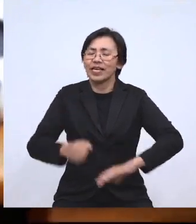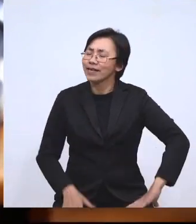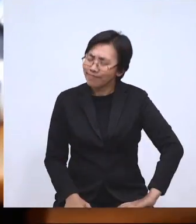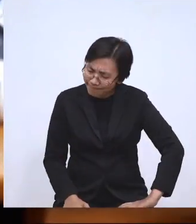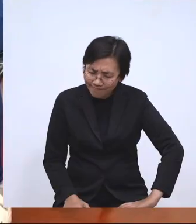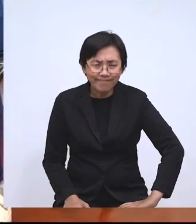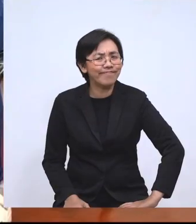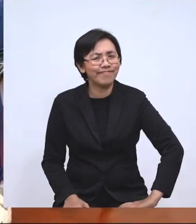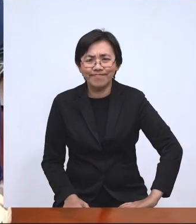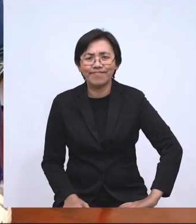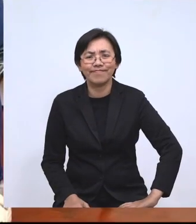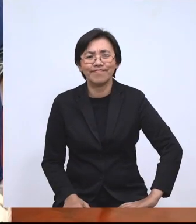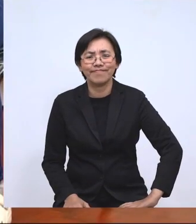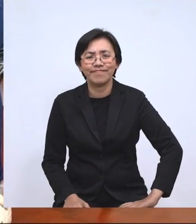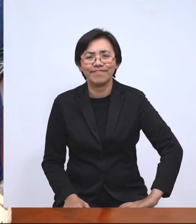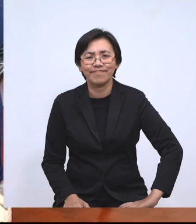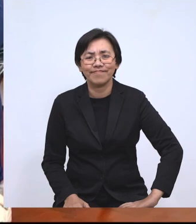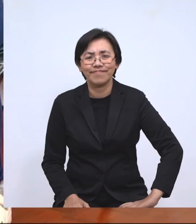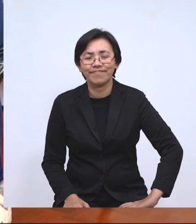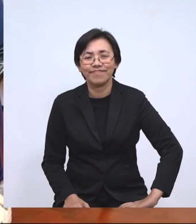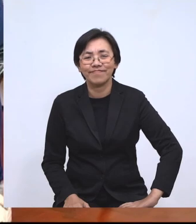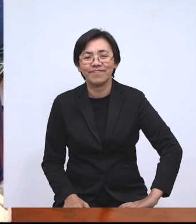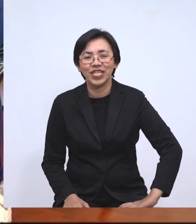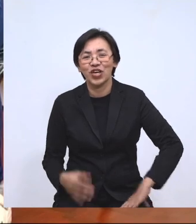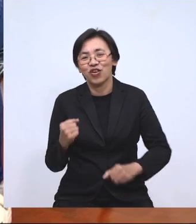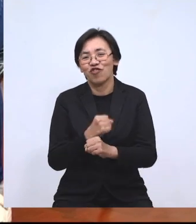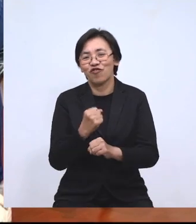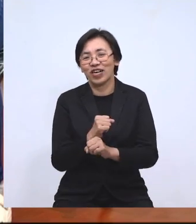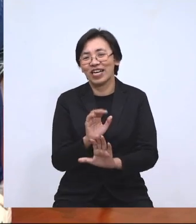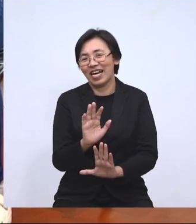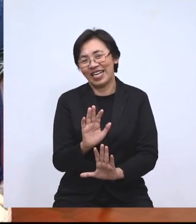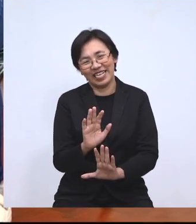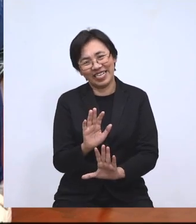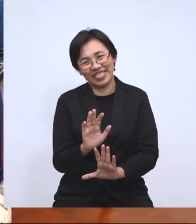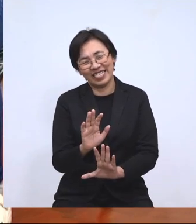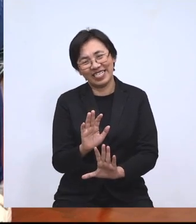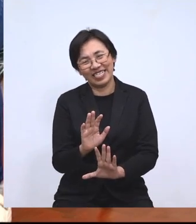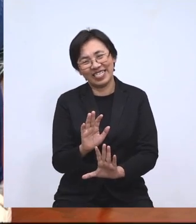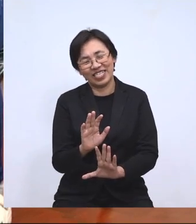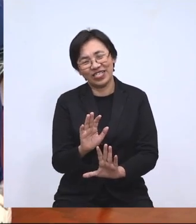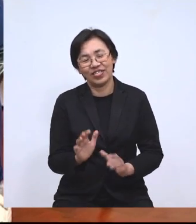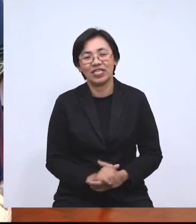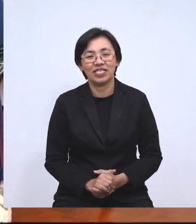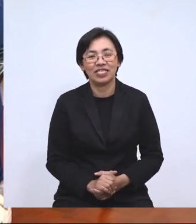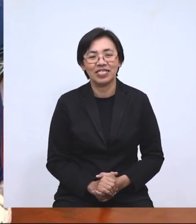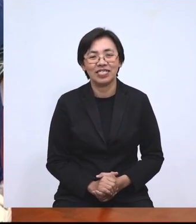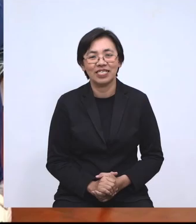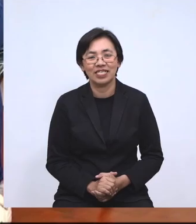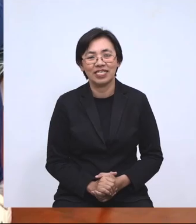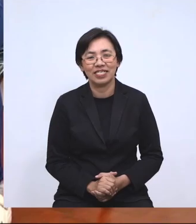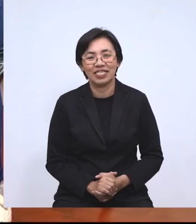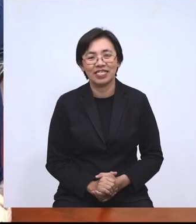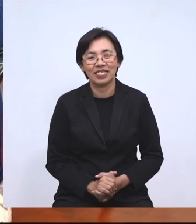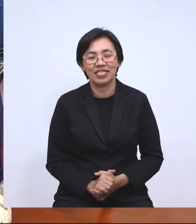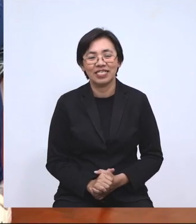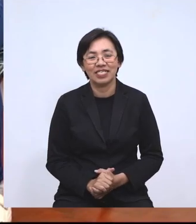มอส แก้วอันนี้ไม่ต้องฝึก อันนี้ไม่ต้องฝึกอันนี้ลงเลย หล่อมากสิ เอาแบบดีๆนะ